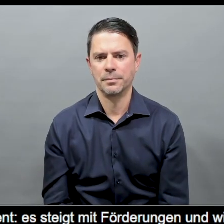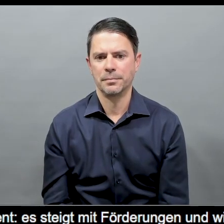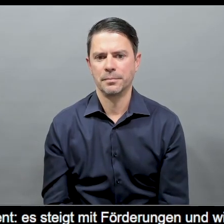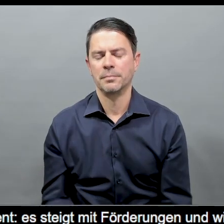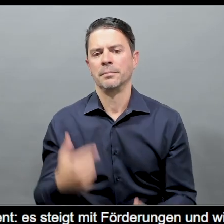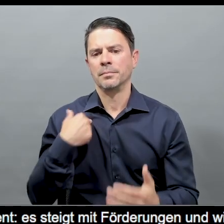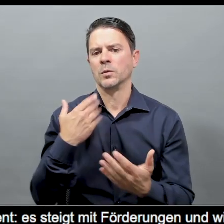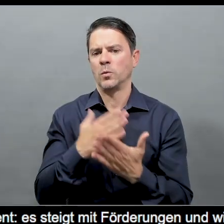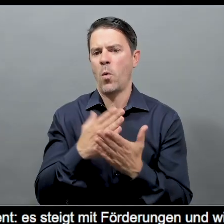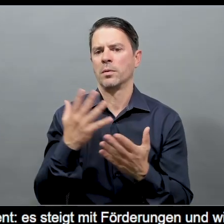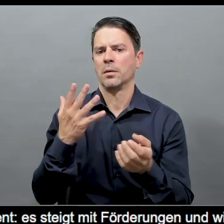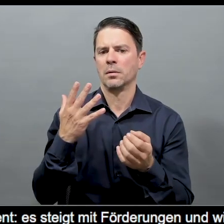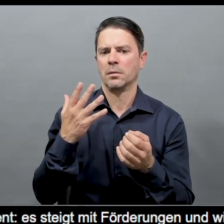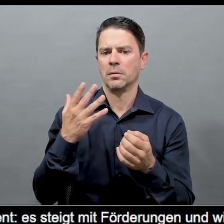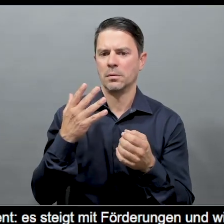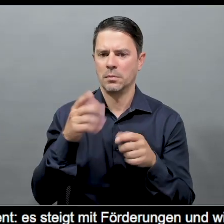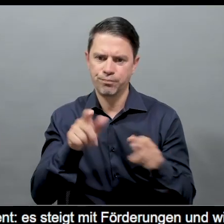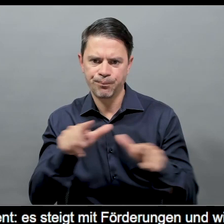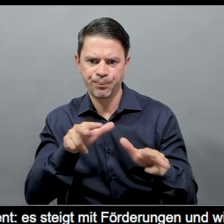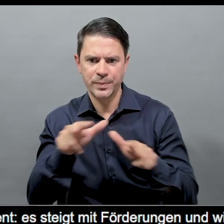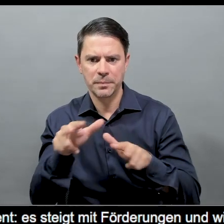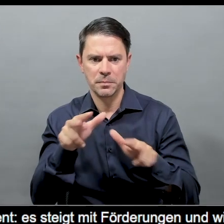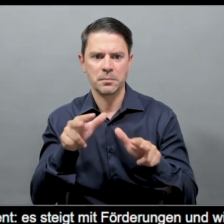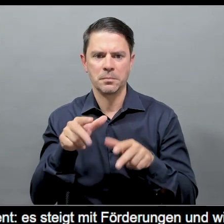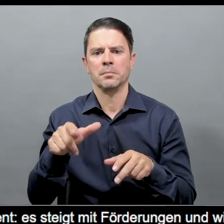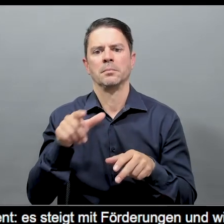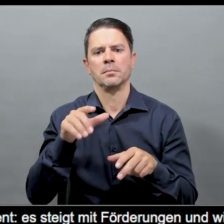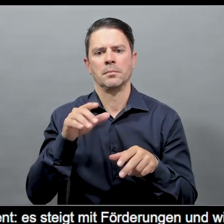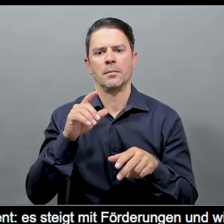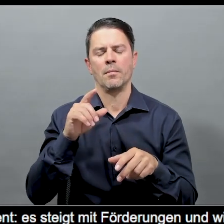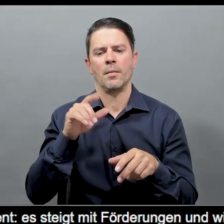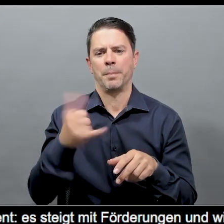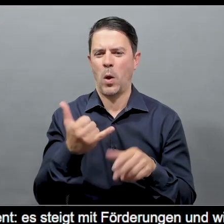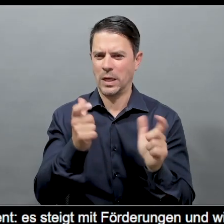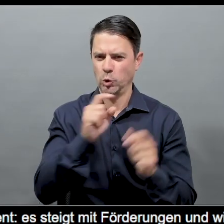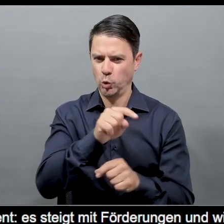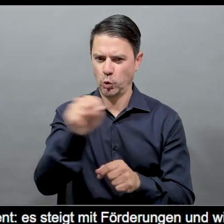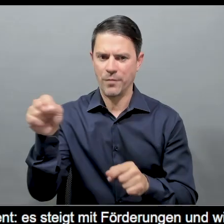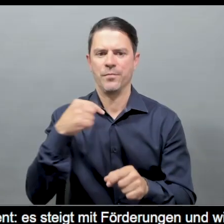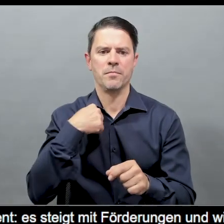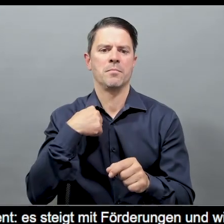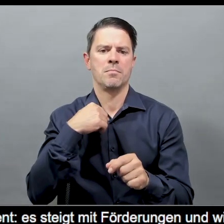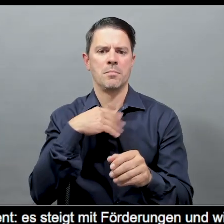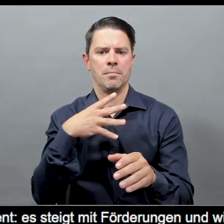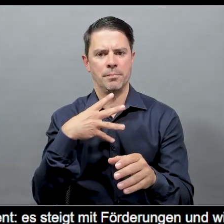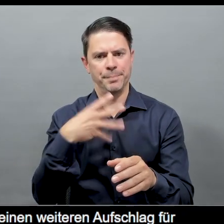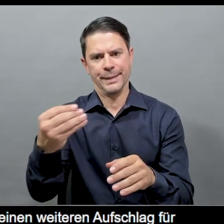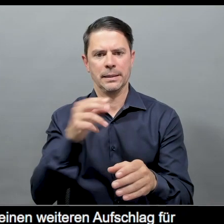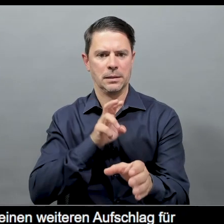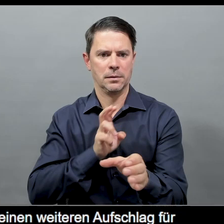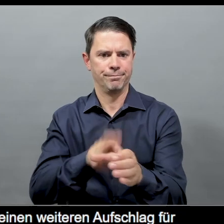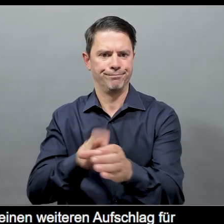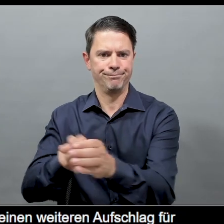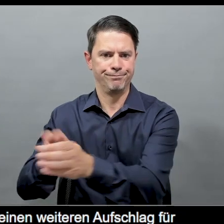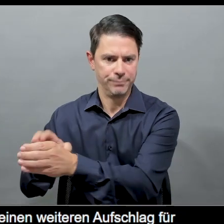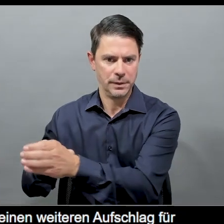Die großen Player sagen hier, wir haben ein Bauvorhaben mit 500 Wohnungen, um ein Beispiel zu nennen. Und durch die